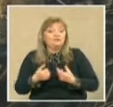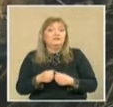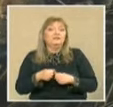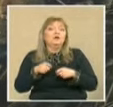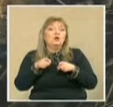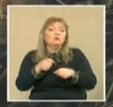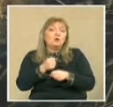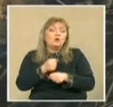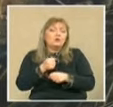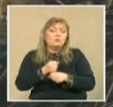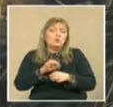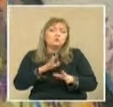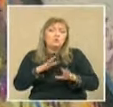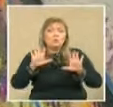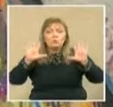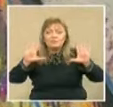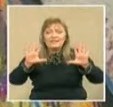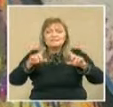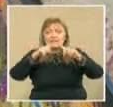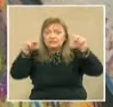едновременно поне по 10 рисунки.